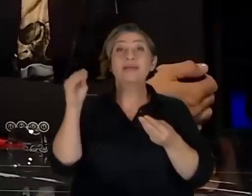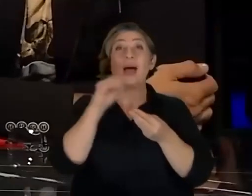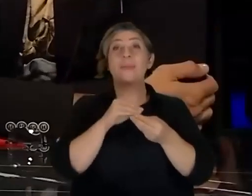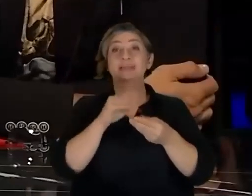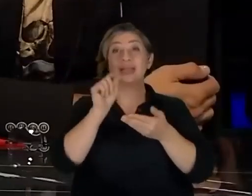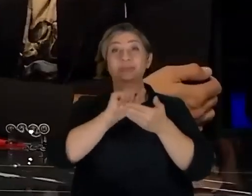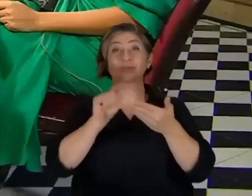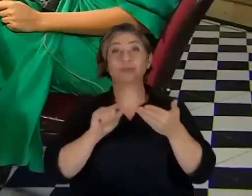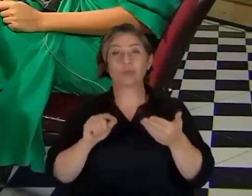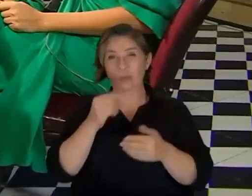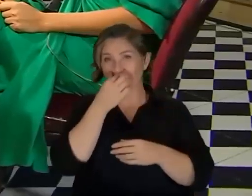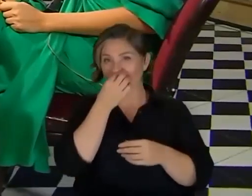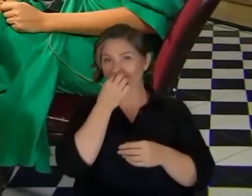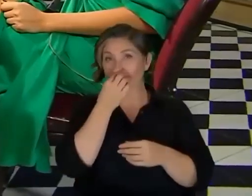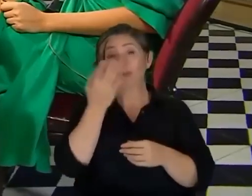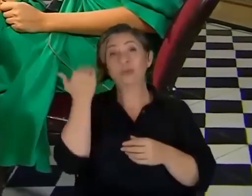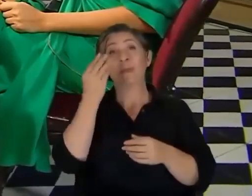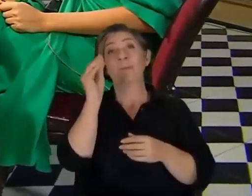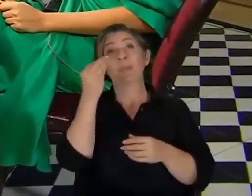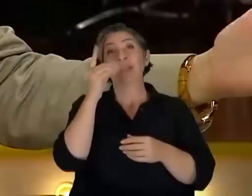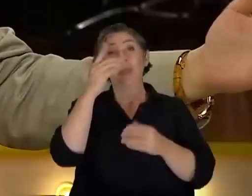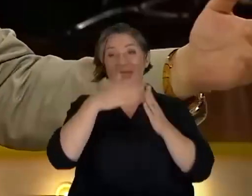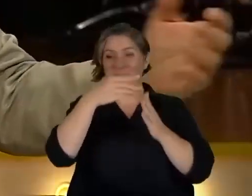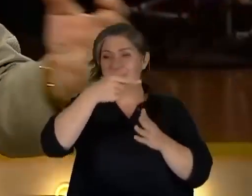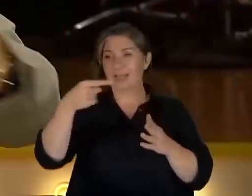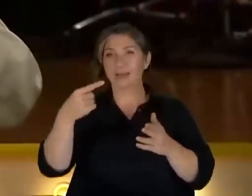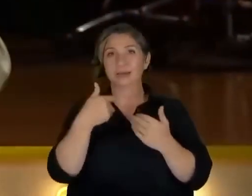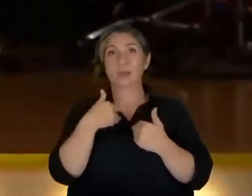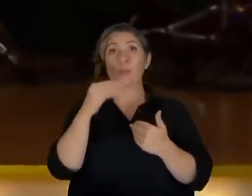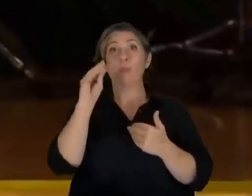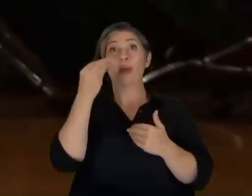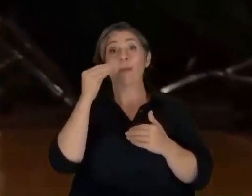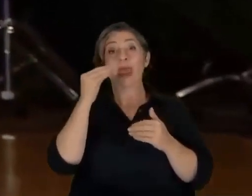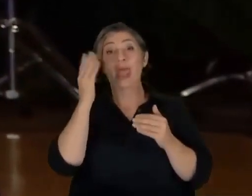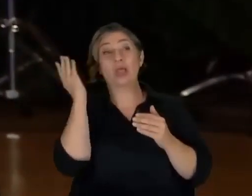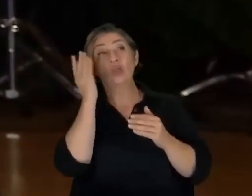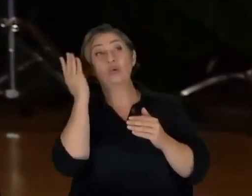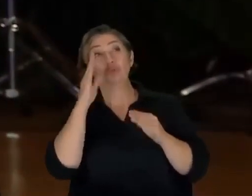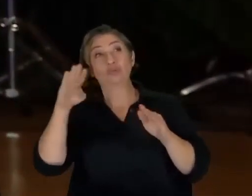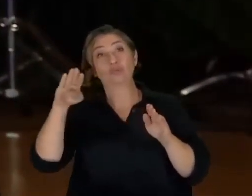hani. Ya bir o zaman bebekte bir apartman dairesinde oturuyor. Bebeğe doğru